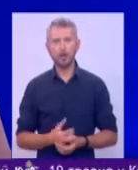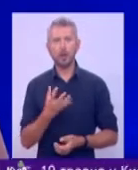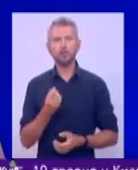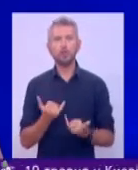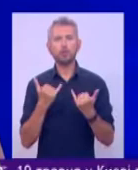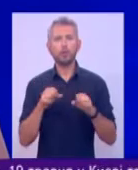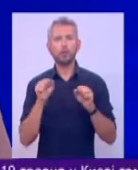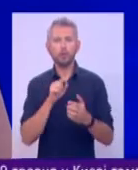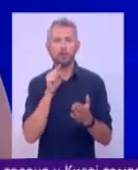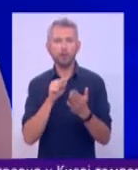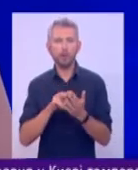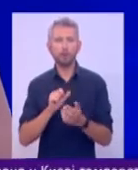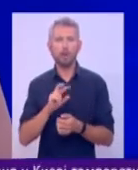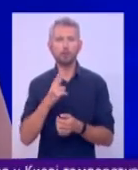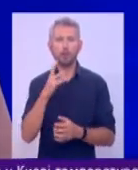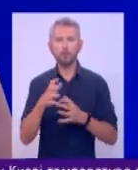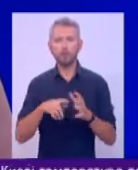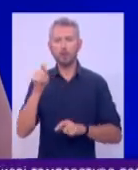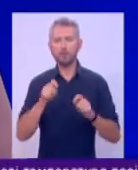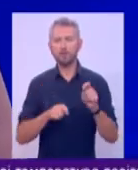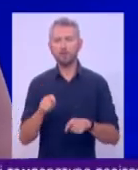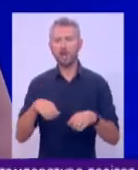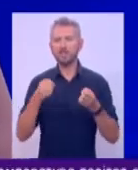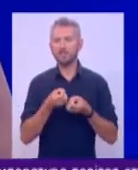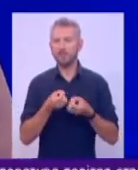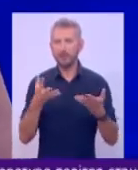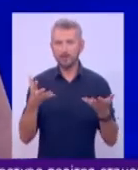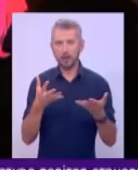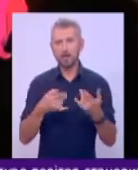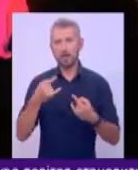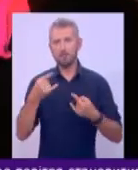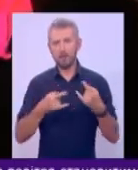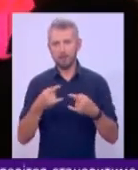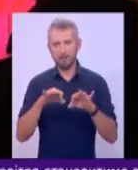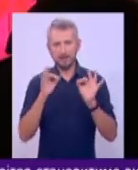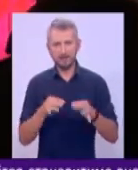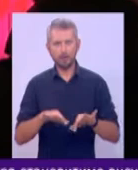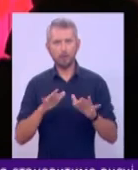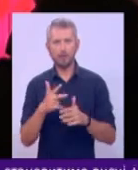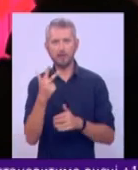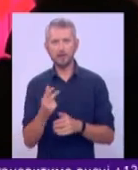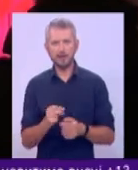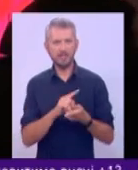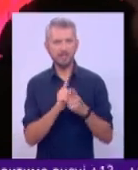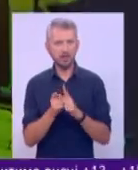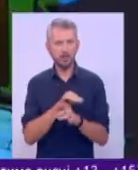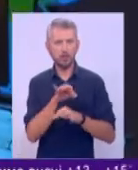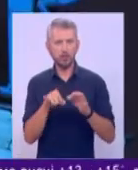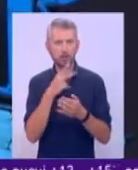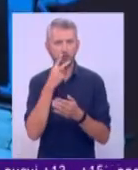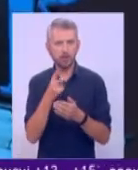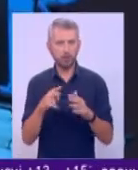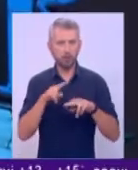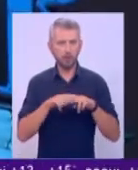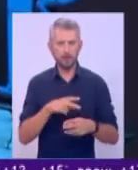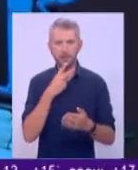Ну а ще сьогодні можна потрапити на 2-й міжнародний фестиваль світла і медіамистецтва. Подія на 3 дні змінить архітектурний вигляд